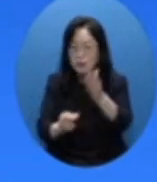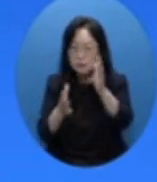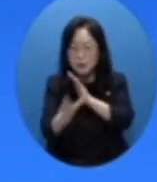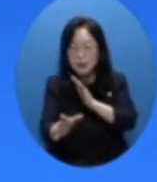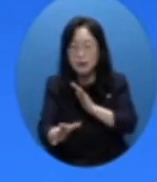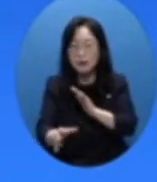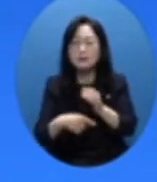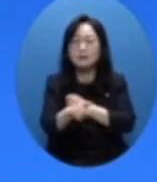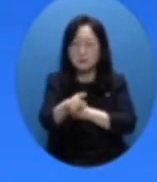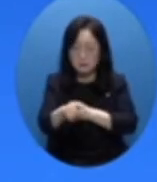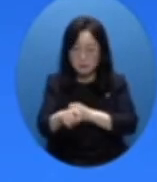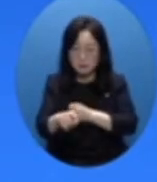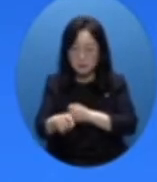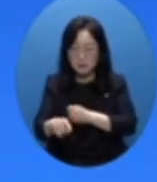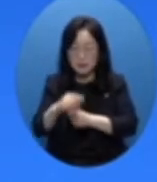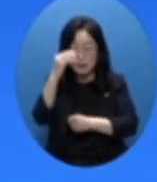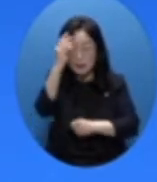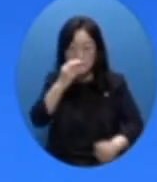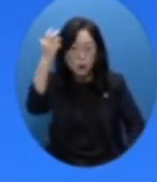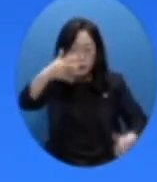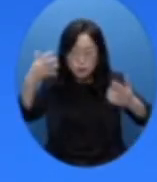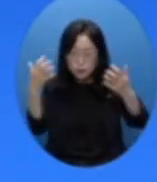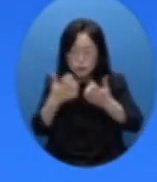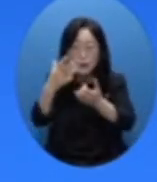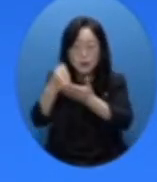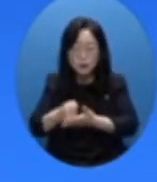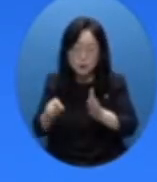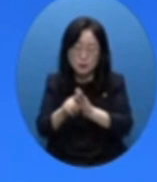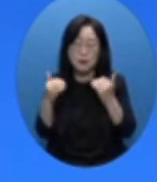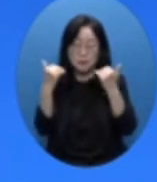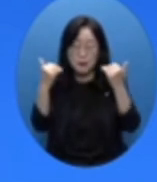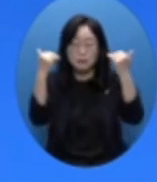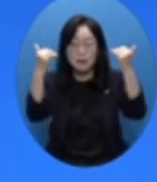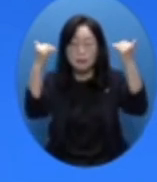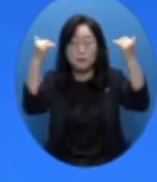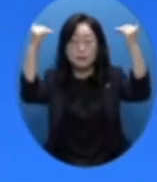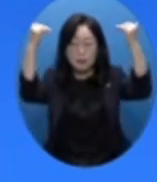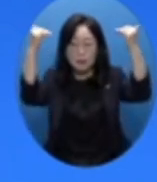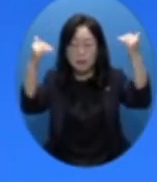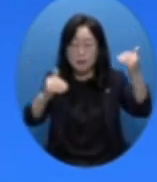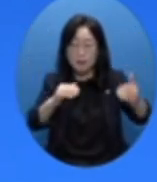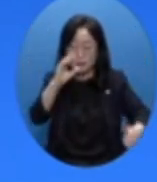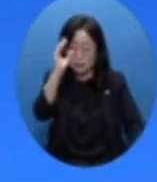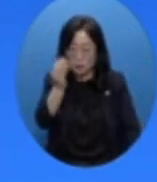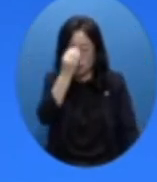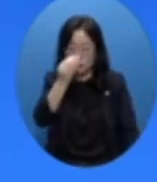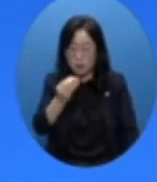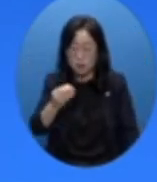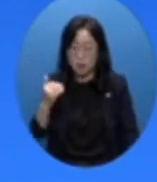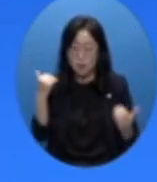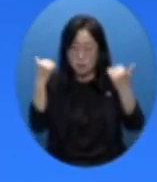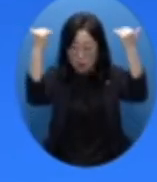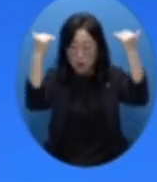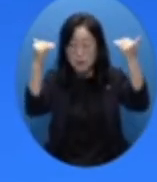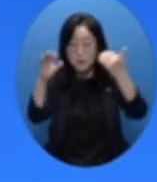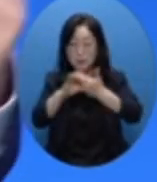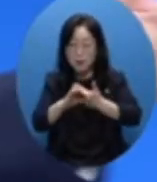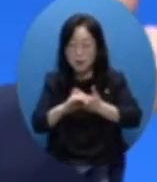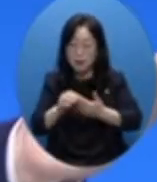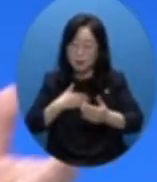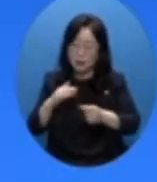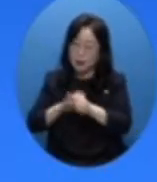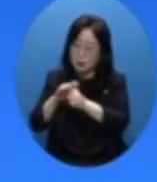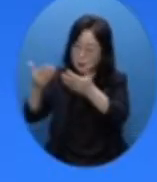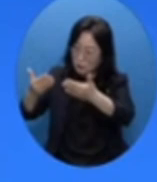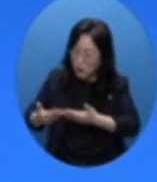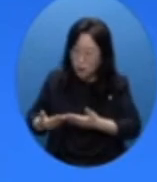삶을 살게 되는 것입니다 성경 좀 안맞아서 물이 믿음이 자라고 또 장어 또 자라서 소수 칸 그리 시절의 되어 내가 받은 애를 이웃에게 나눠줄